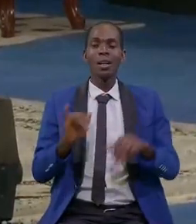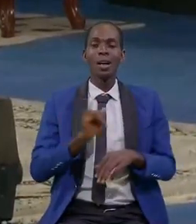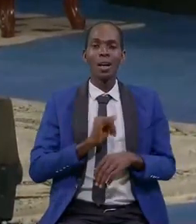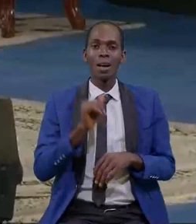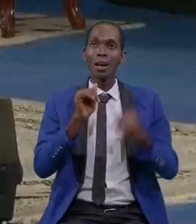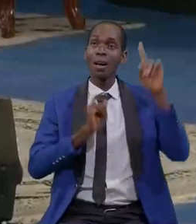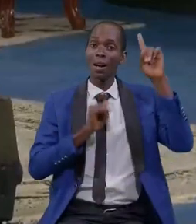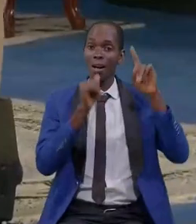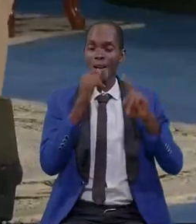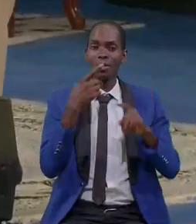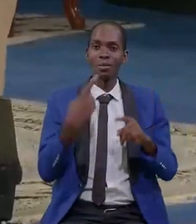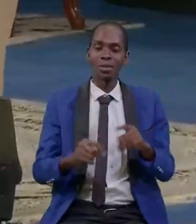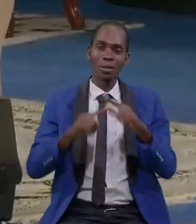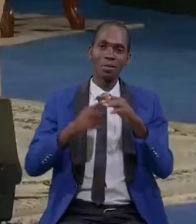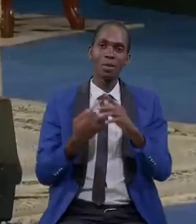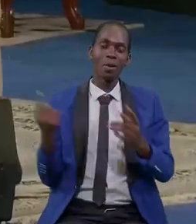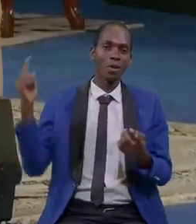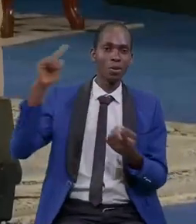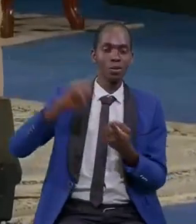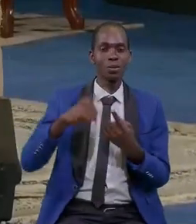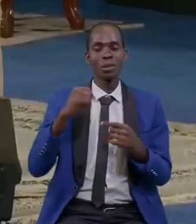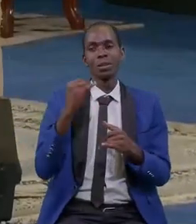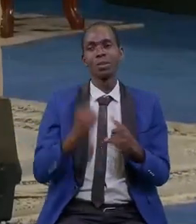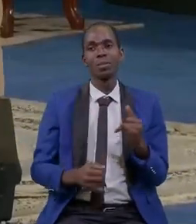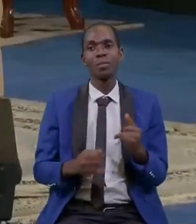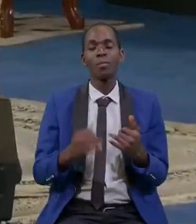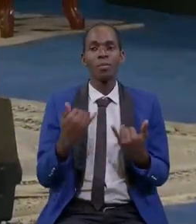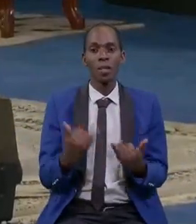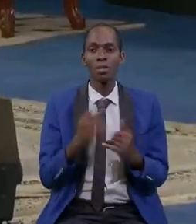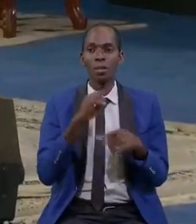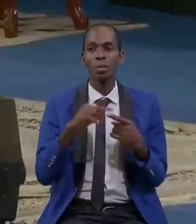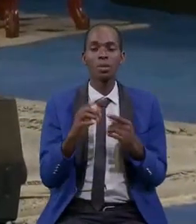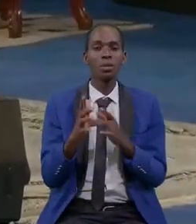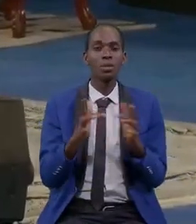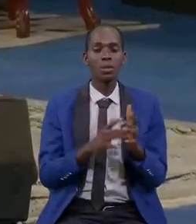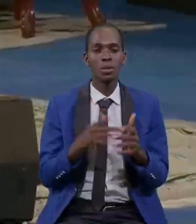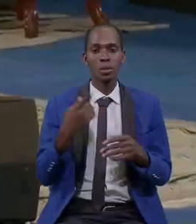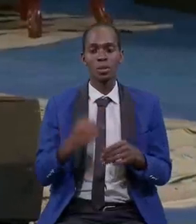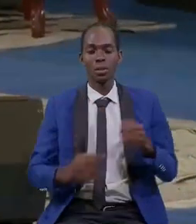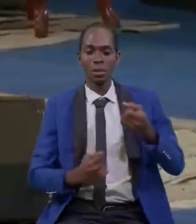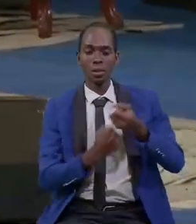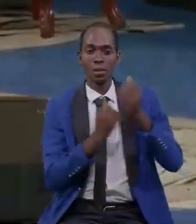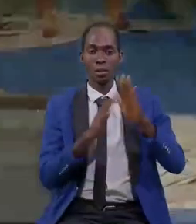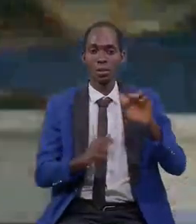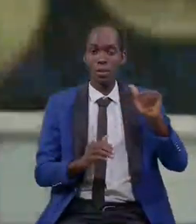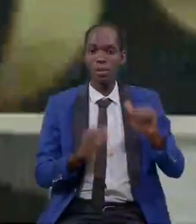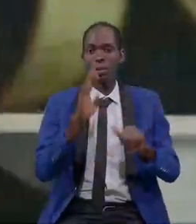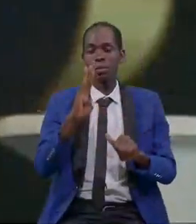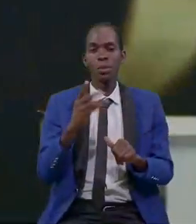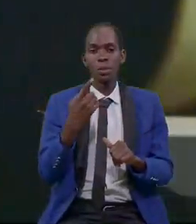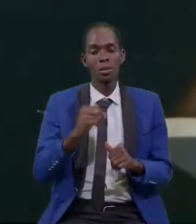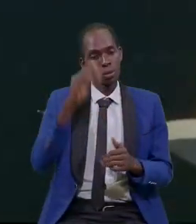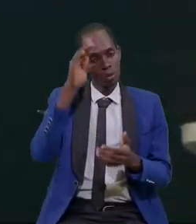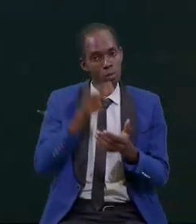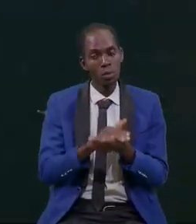jusqu'à l'oméga. C'est pourquoi nous considérons Jésus. Il est là, l'avocat, le B. Il est l'époux, le C. Il